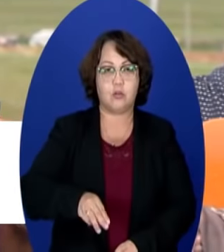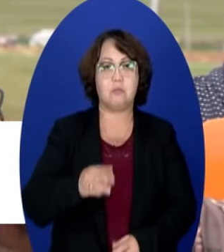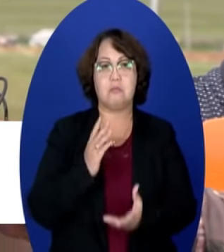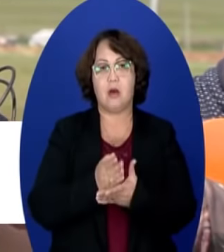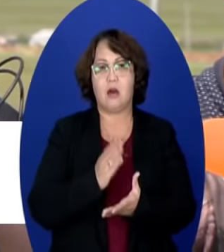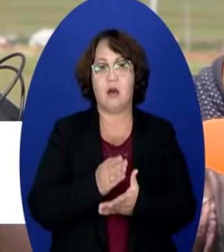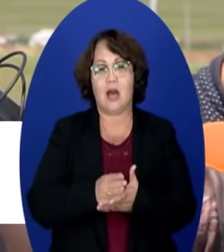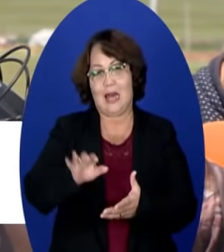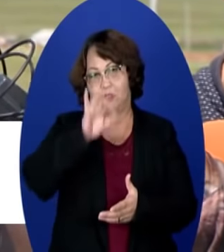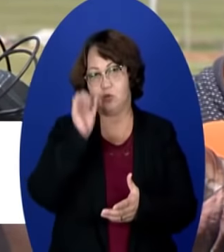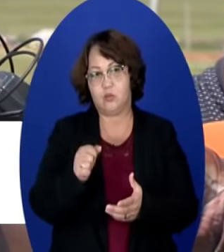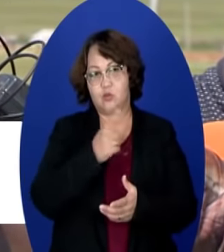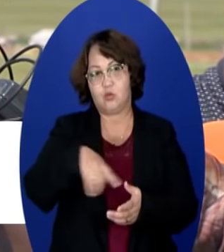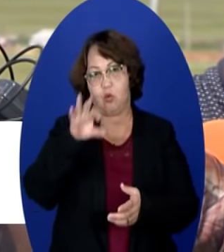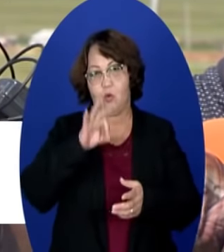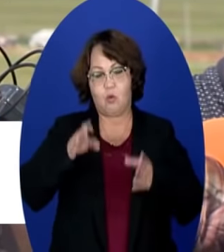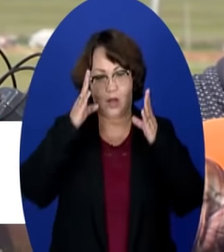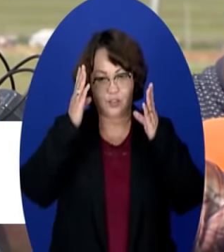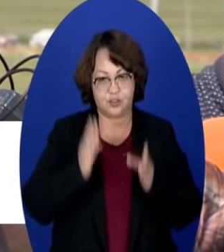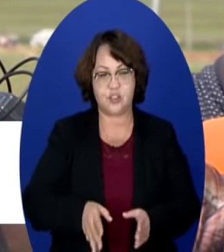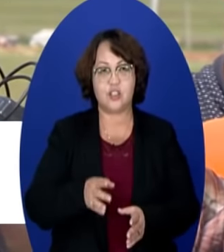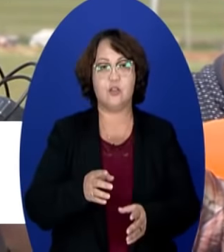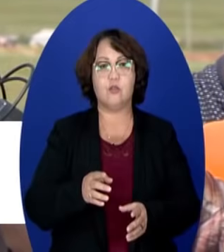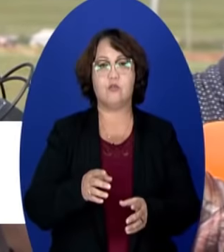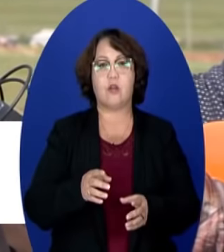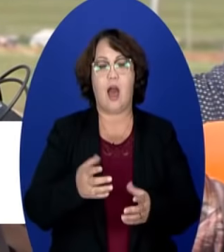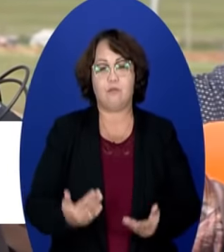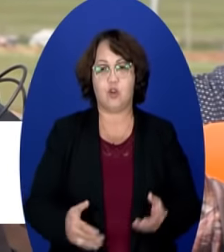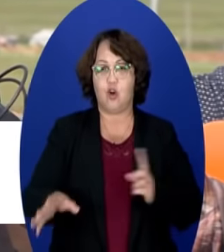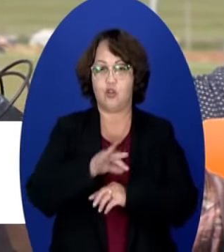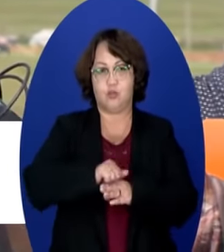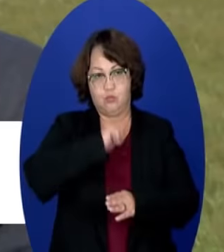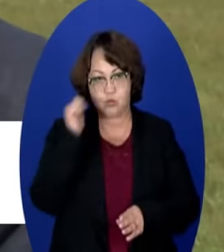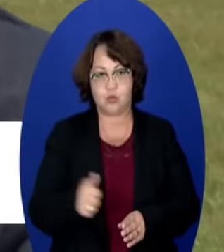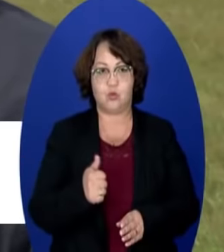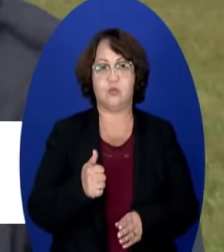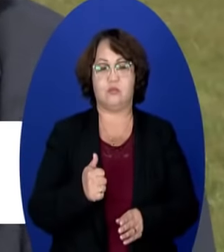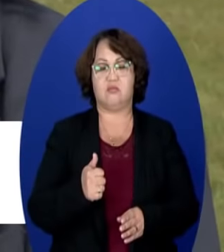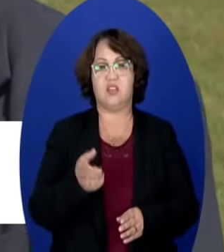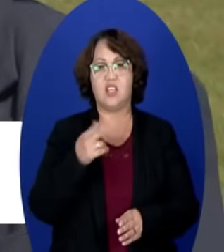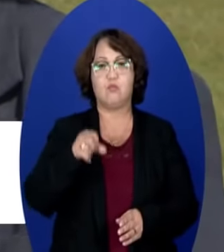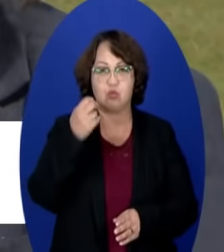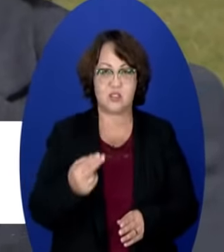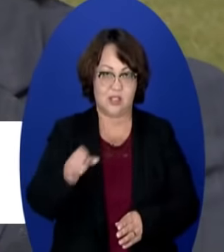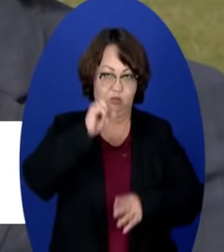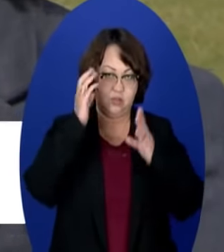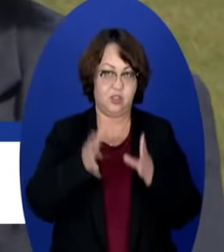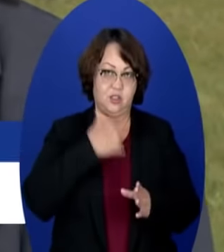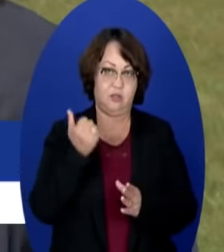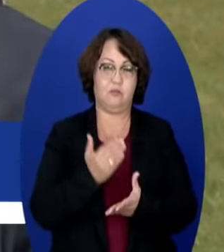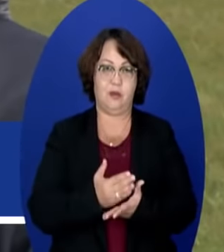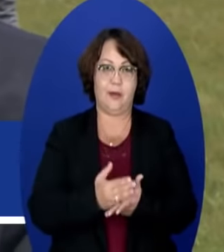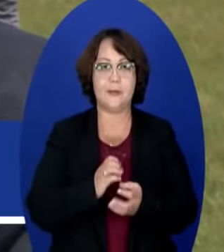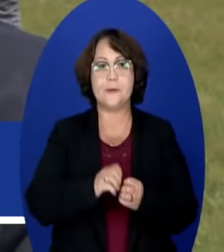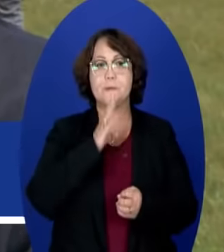тэгээд асуудлаа бүрэн шийдсэн, дэд бүтцээр хангасан ийм хот болохын төлөө зорж явж байгаа. Залуу гэр бүлийг дэмжигтэй дэрэгдэн